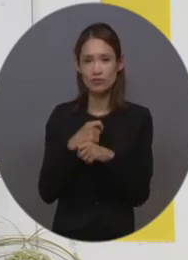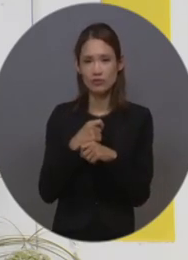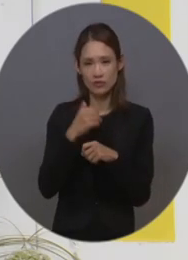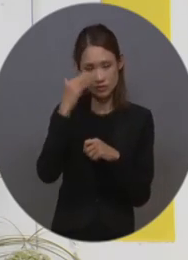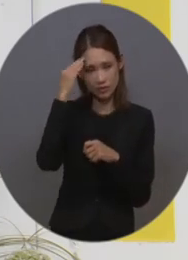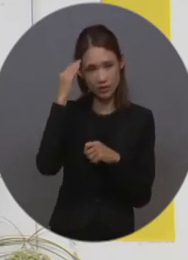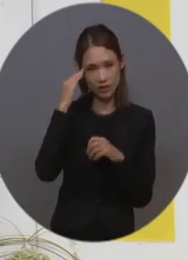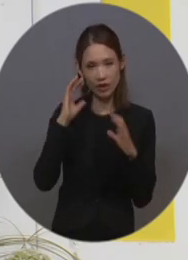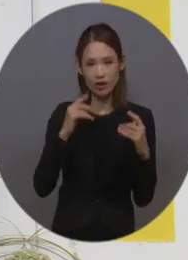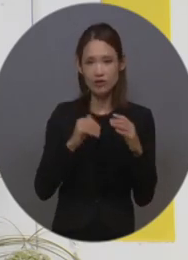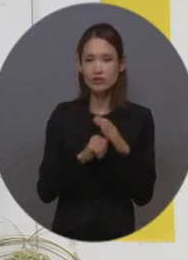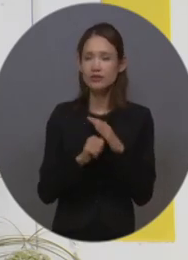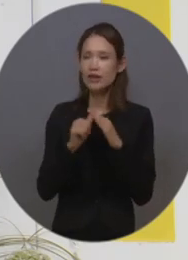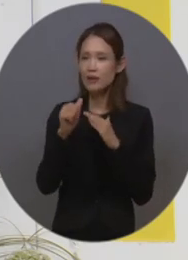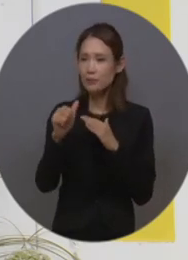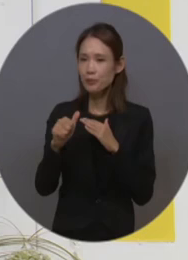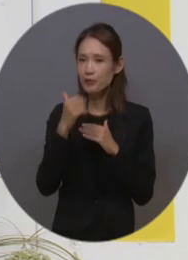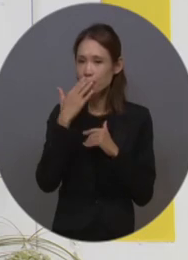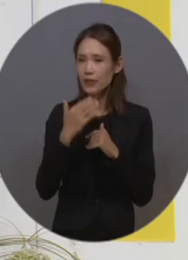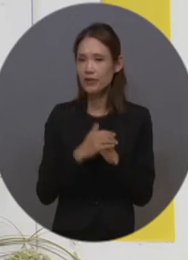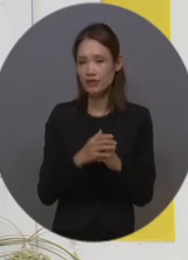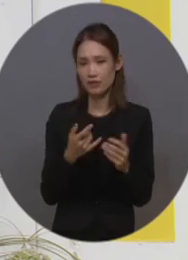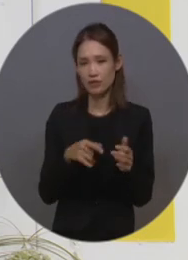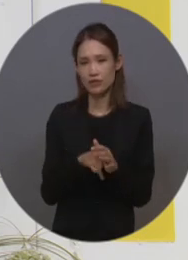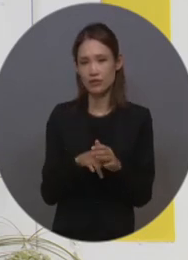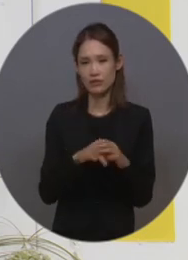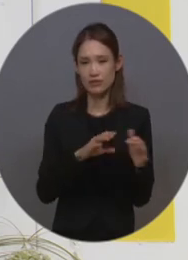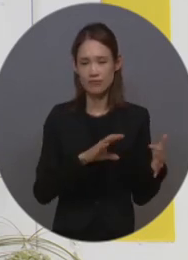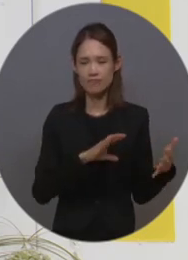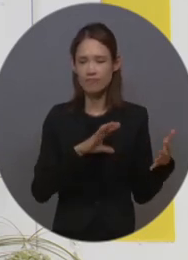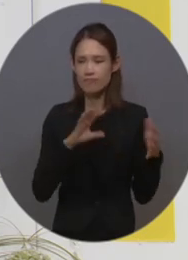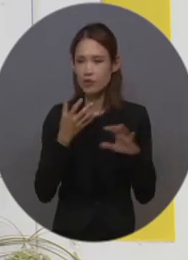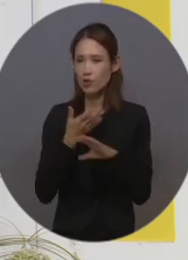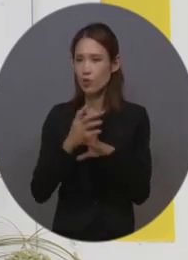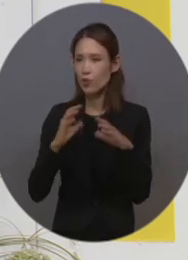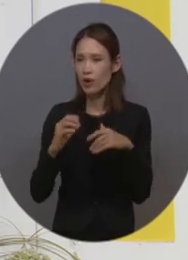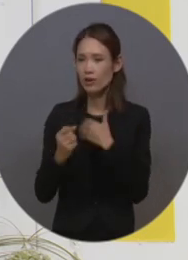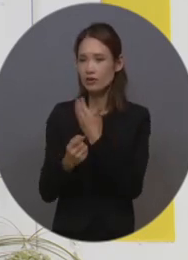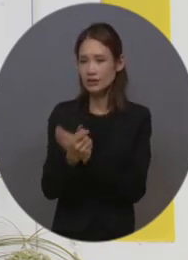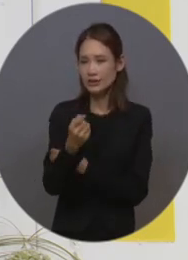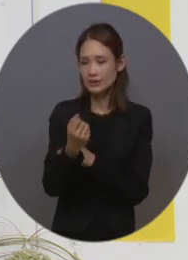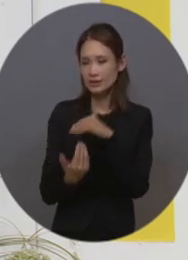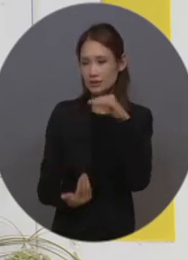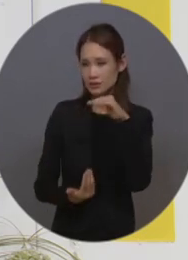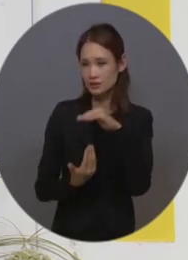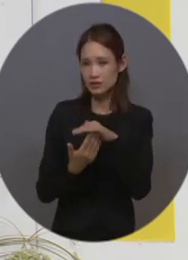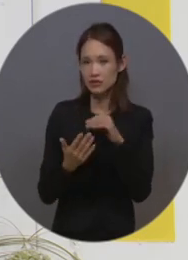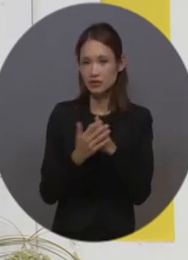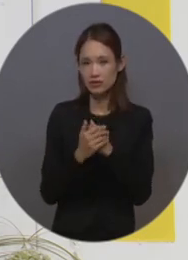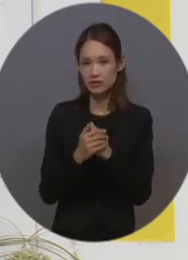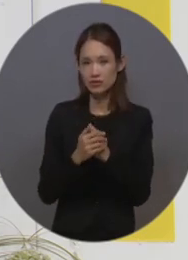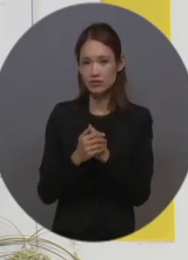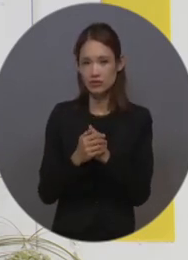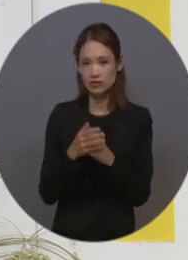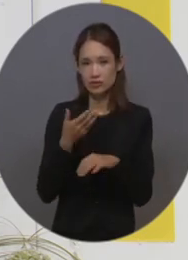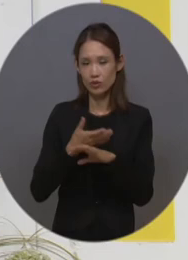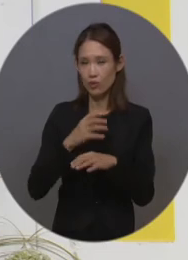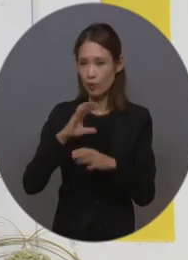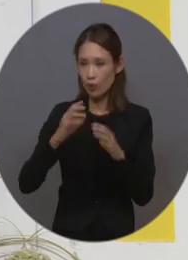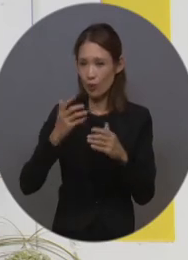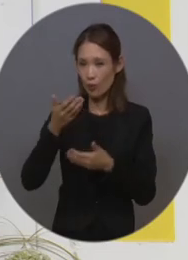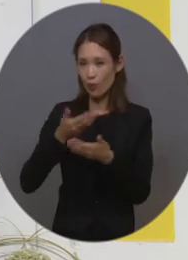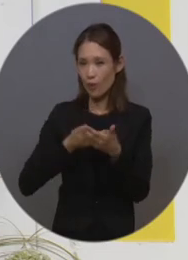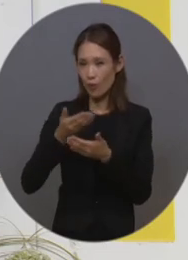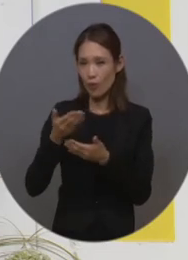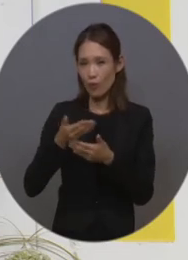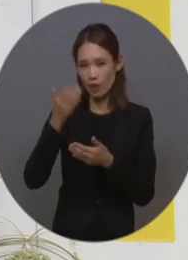한국을 대표할 수 있는 네. 그런 그 글로벌 외교 능력, 네. 또 세일즈 외교, 네. 네. 또 그리고